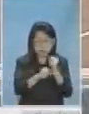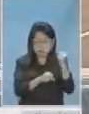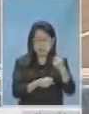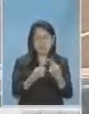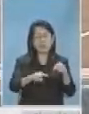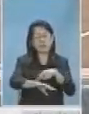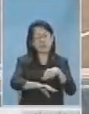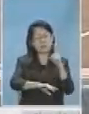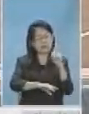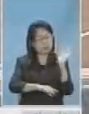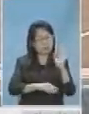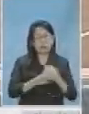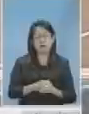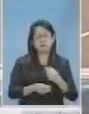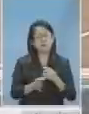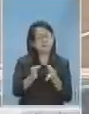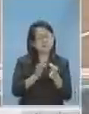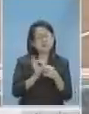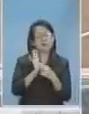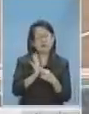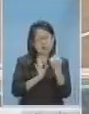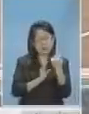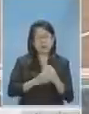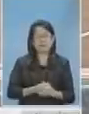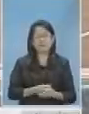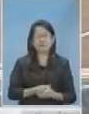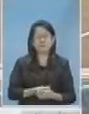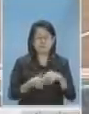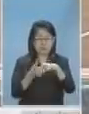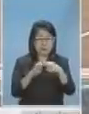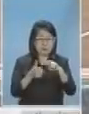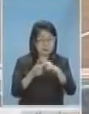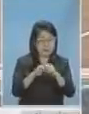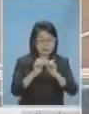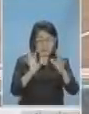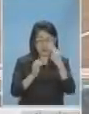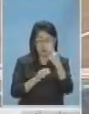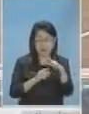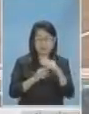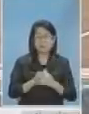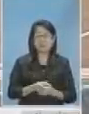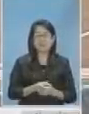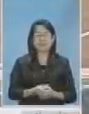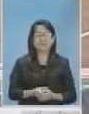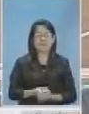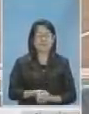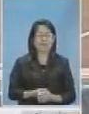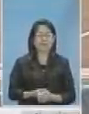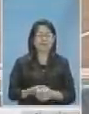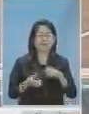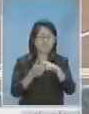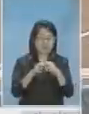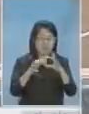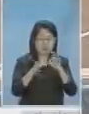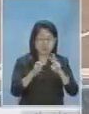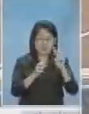ำให้ดูเป็นหนึ่งตัวอย่างเท่านั้นนะครับท่านประธานและเมื่อเป็นเช่นนี้เนี่ยนะครับท่านประธานครับตรงนี้เป็นประเด็นที่สอง